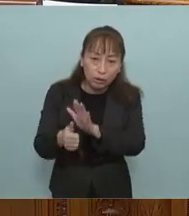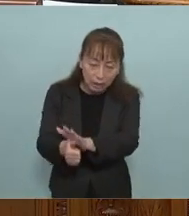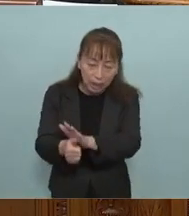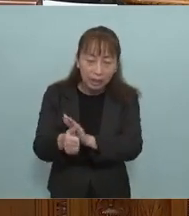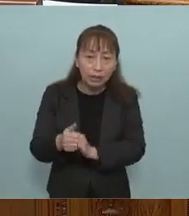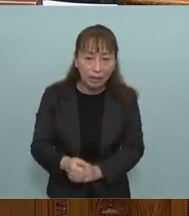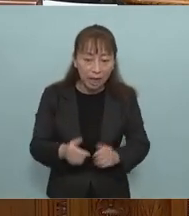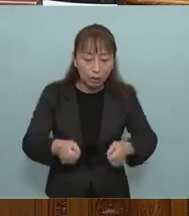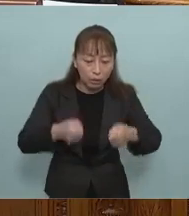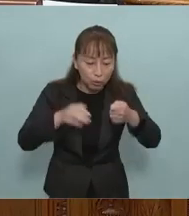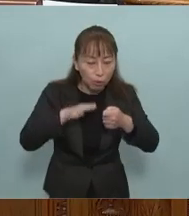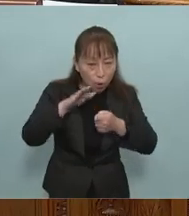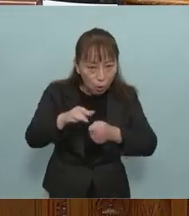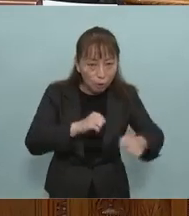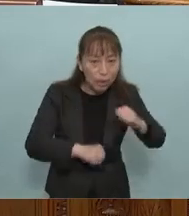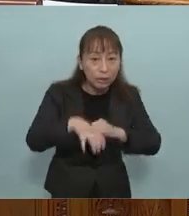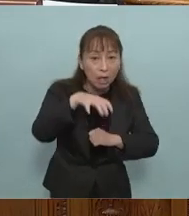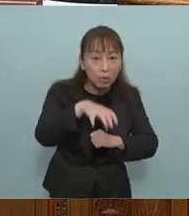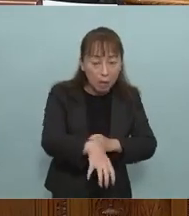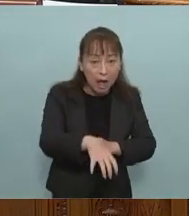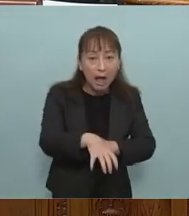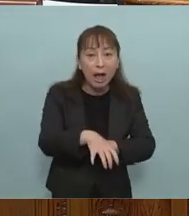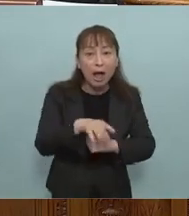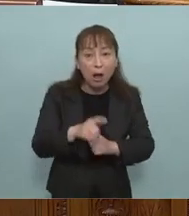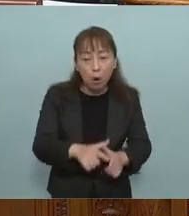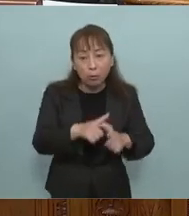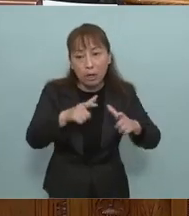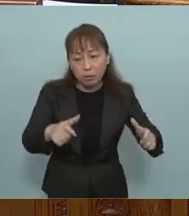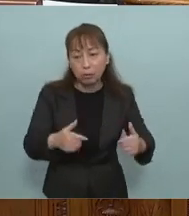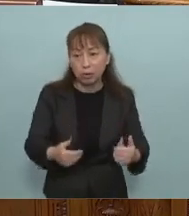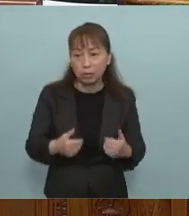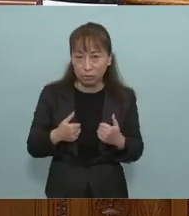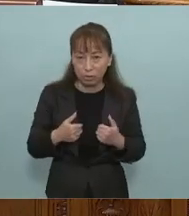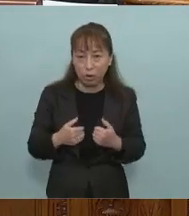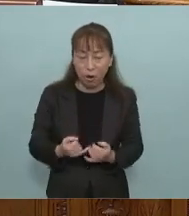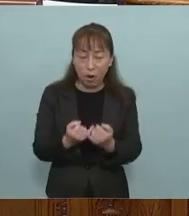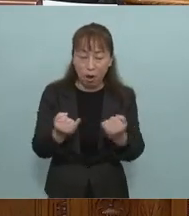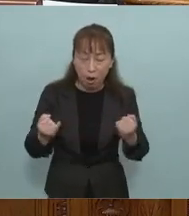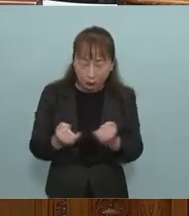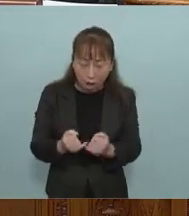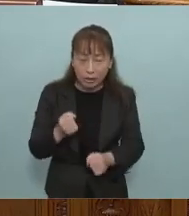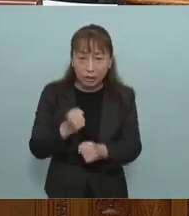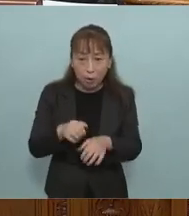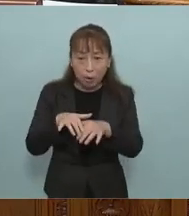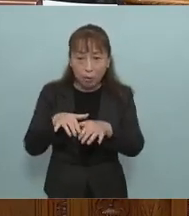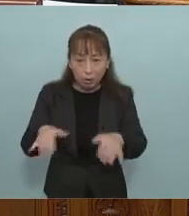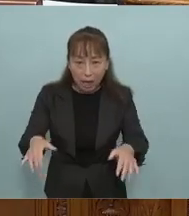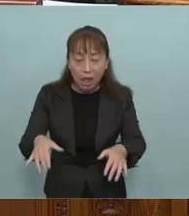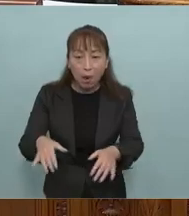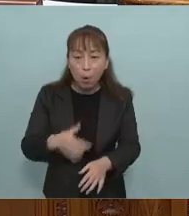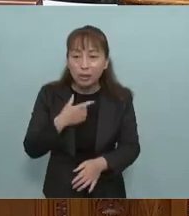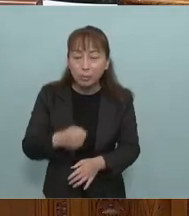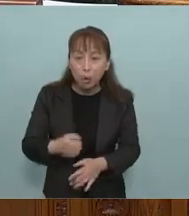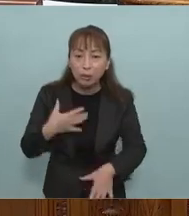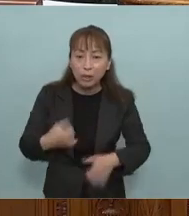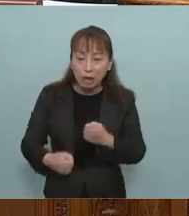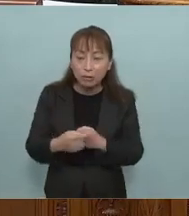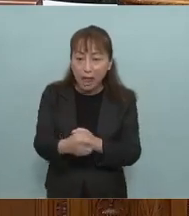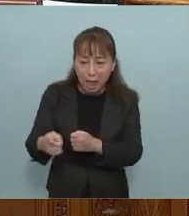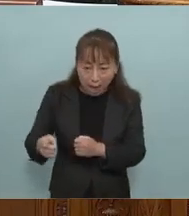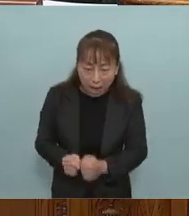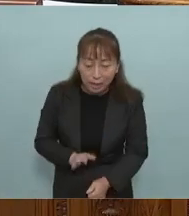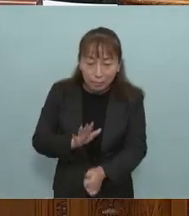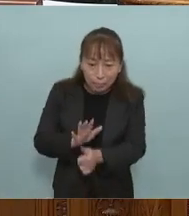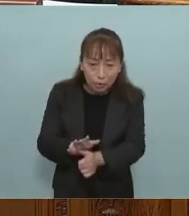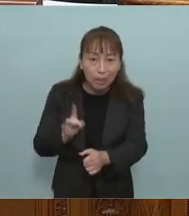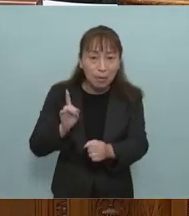活躍の機会の確保が重要です。また、理工系を希望する学生のニーズに対応できるよう、成長